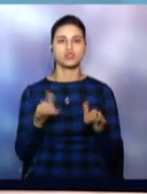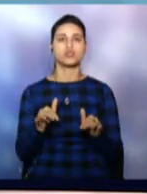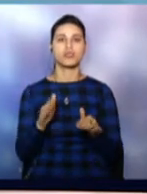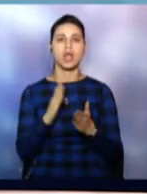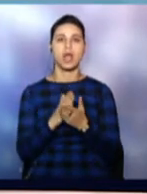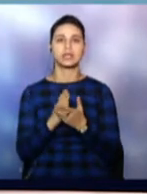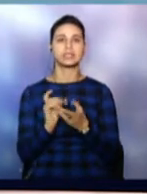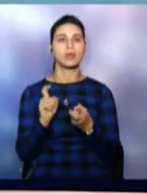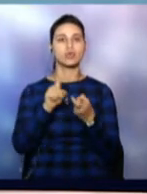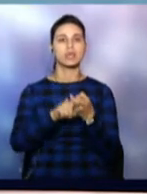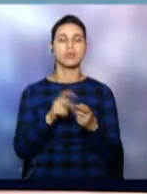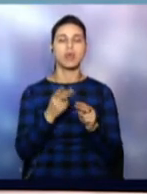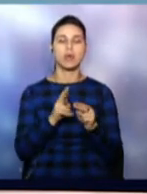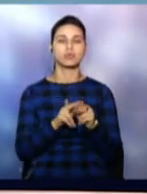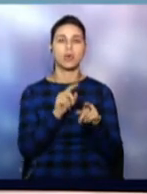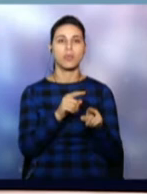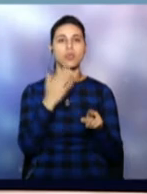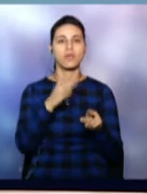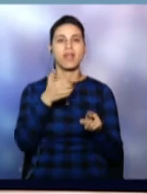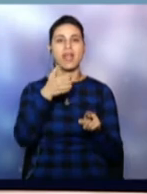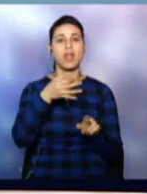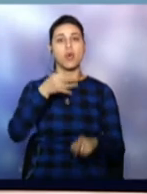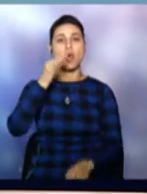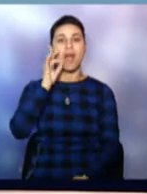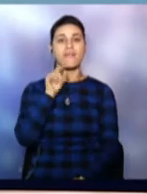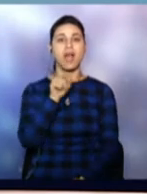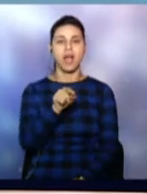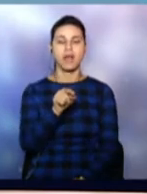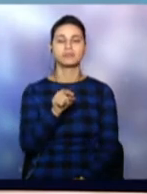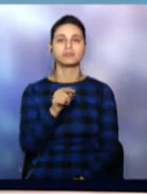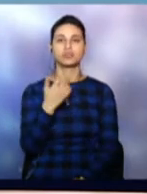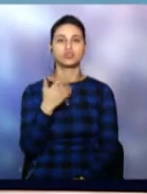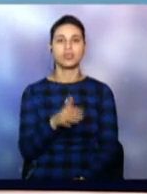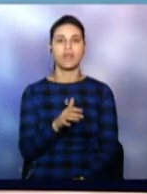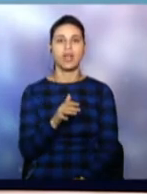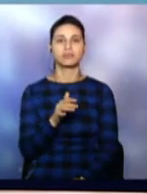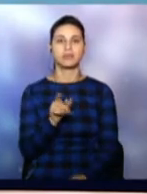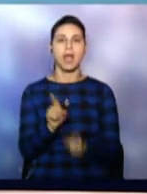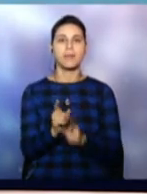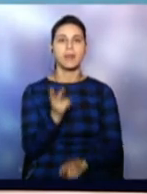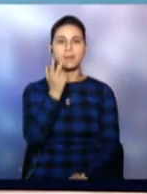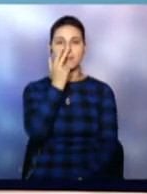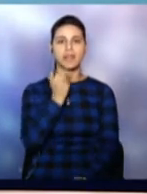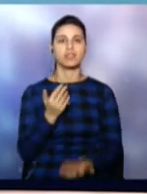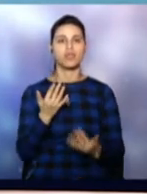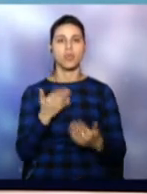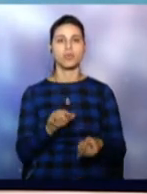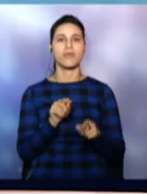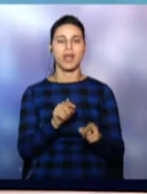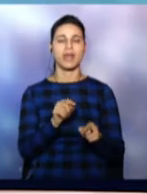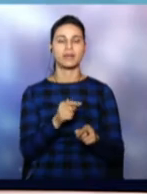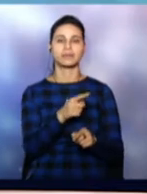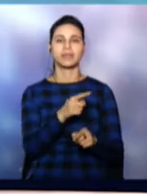არის კოფეინზე და ამიტომ კოფეინის მიმართ მისი რეაქტიულობა არის შეცვლილი